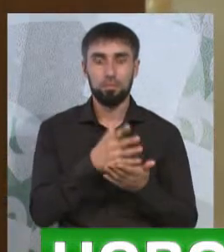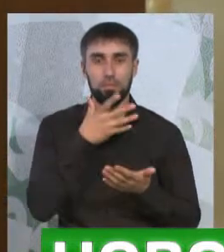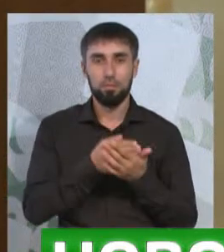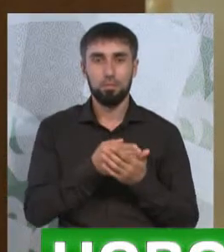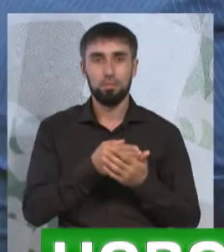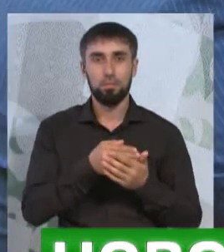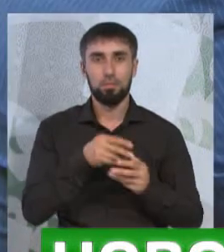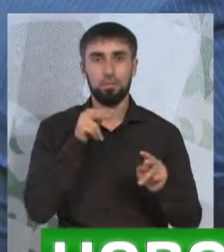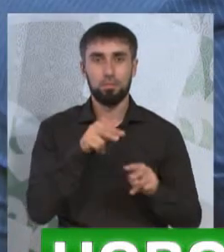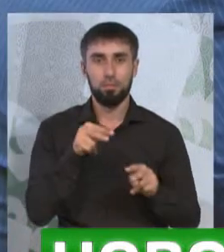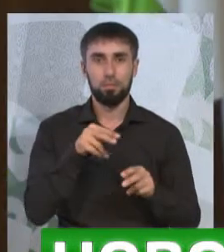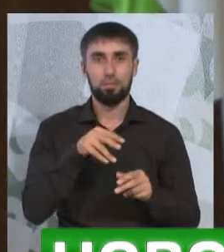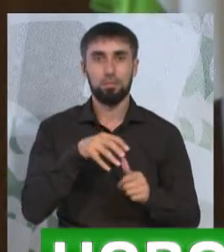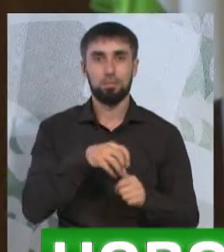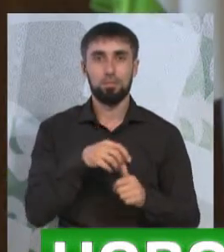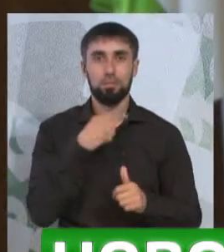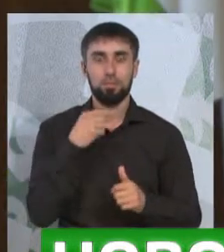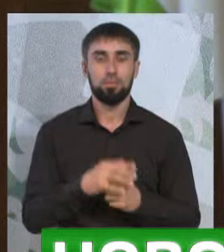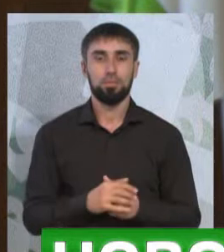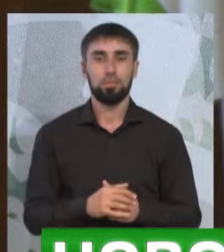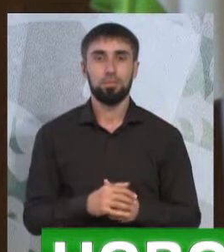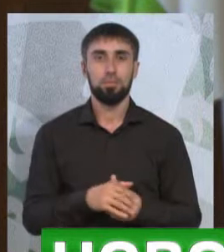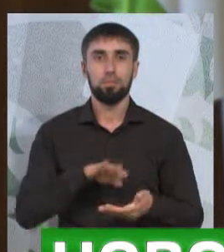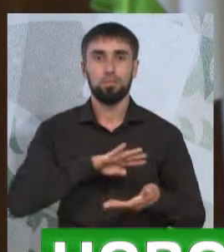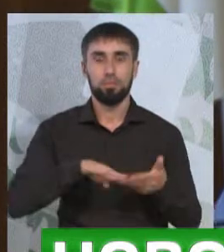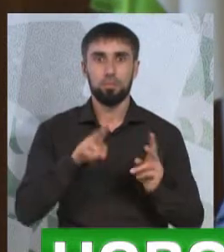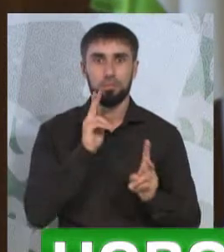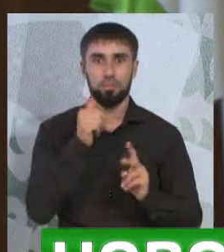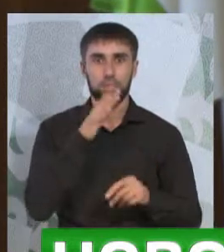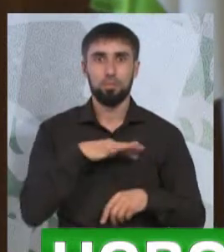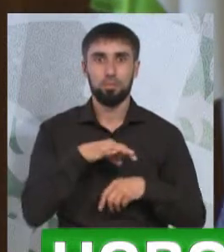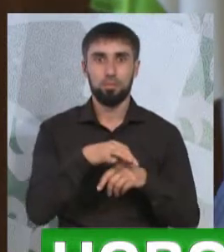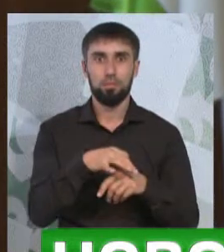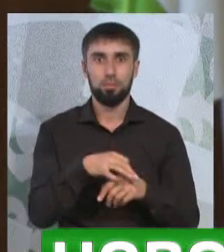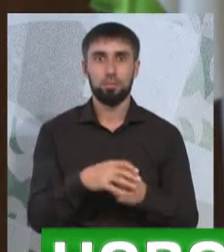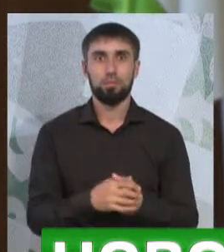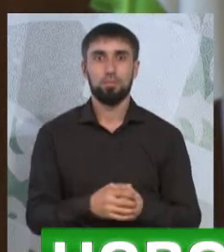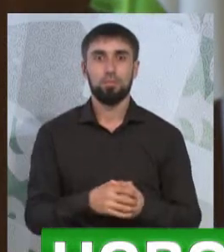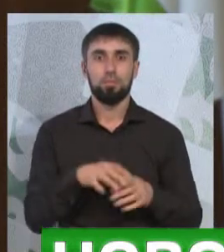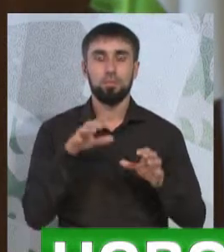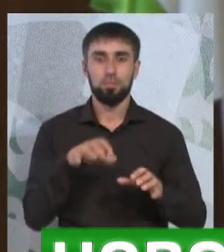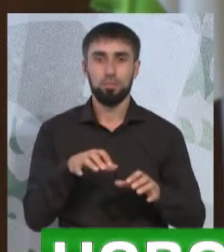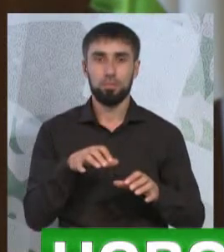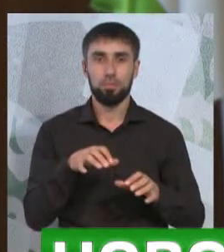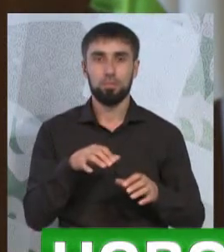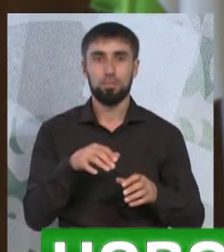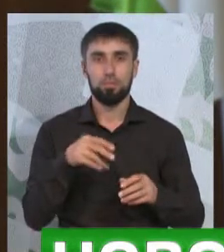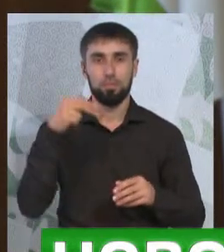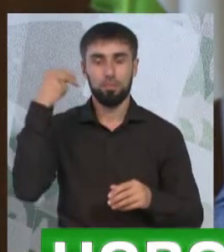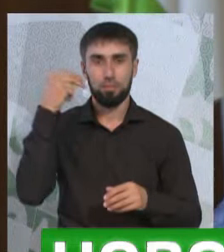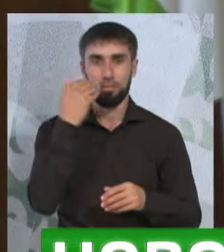главы Ингушетии. После совещания, которое провел полномочный представитель президента